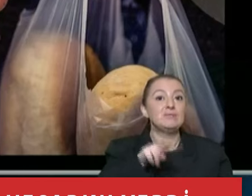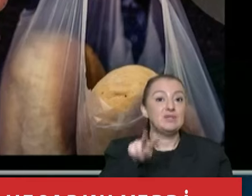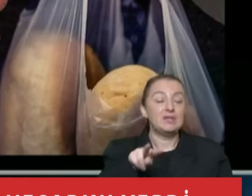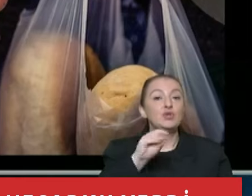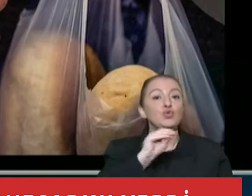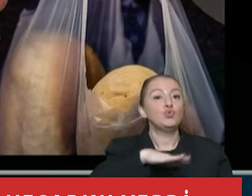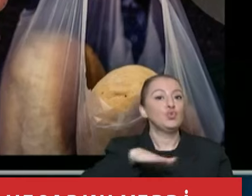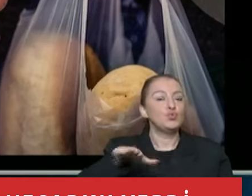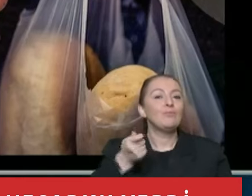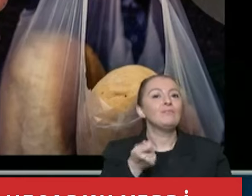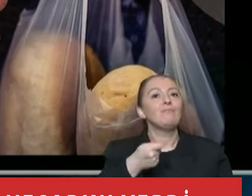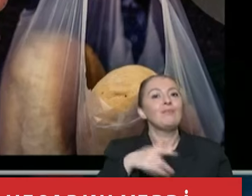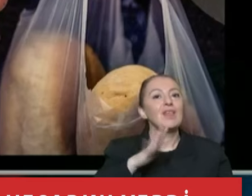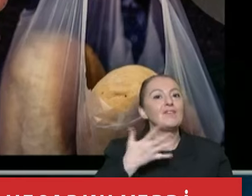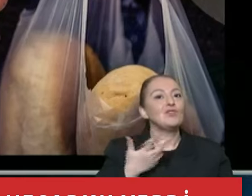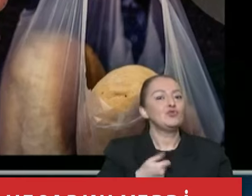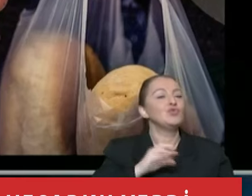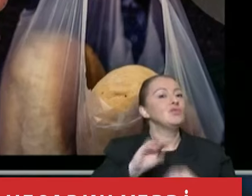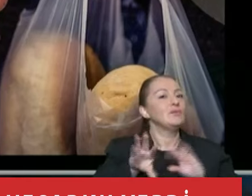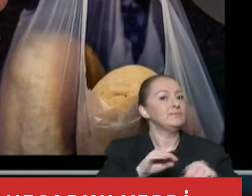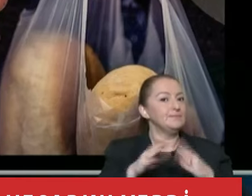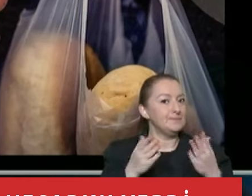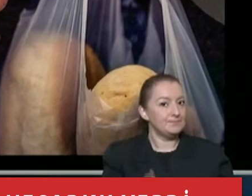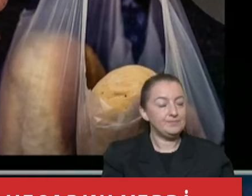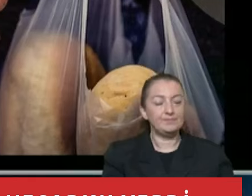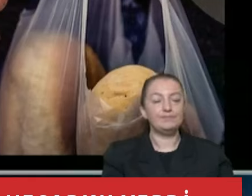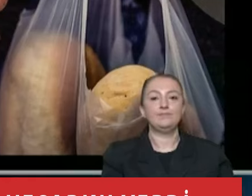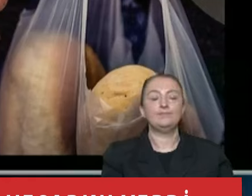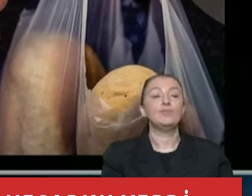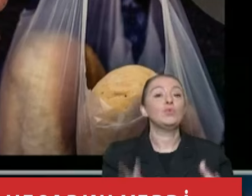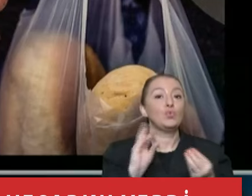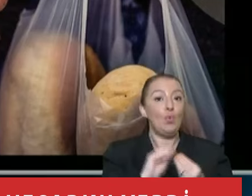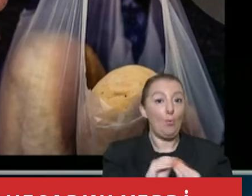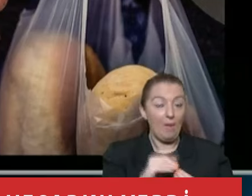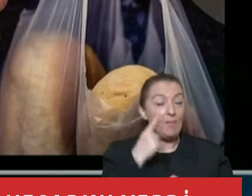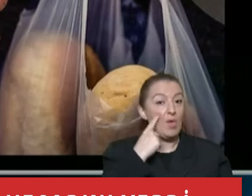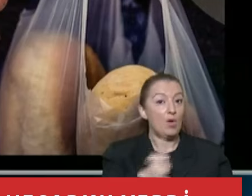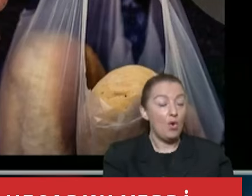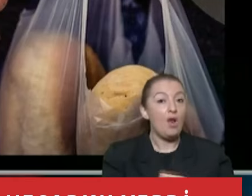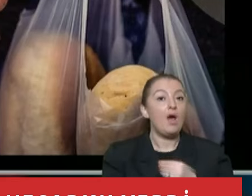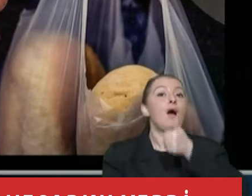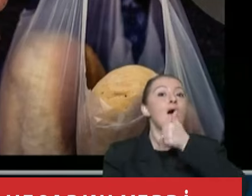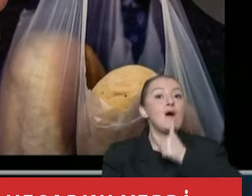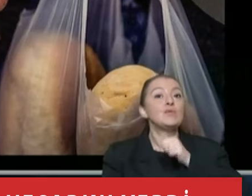çocuğumuza ücretsiz süt ulaştırdık toplamda ise